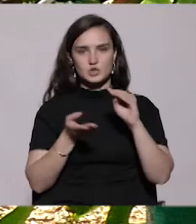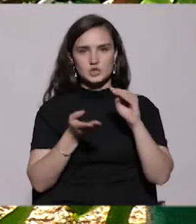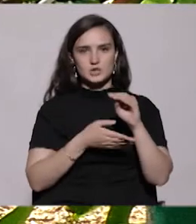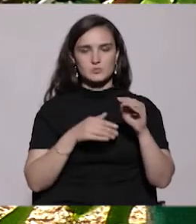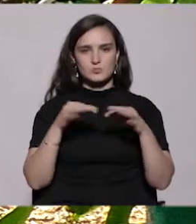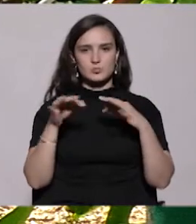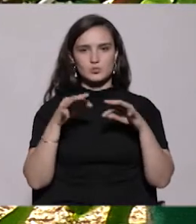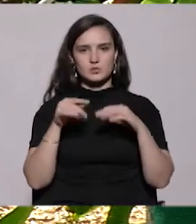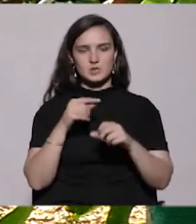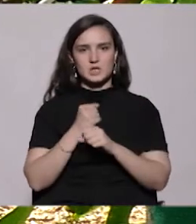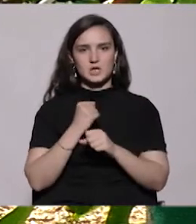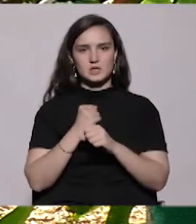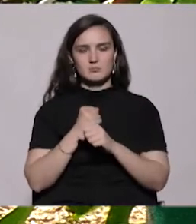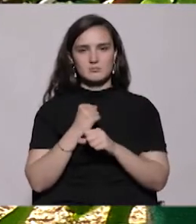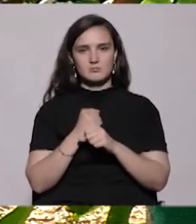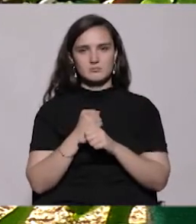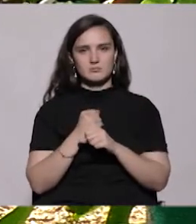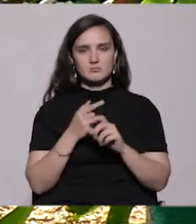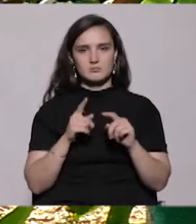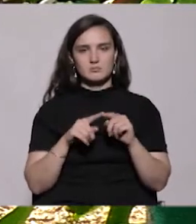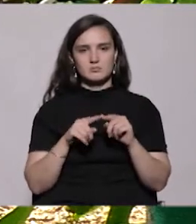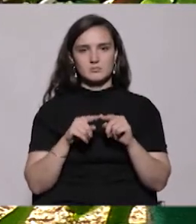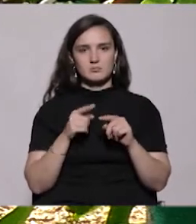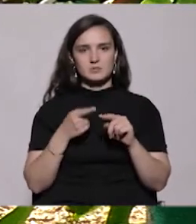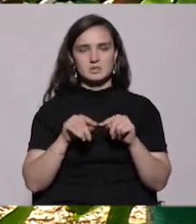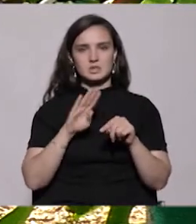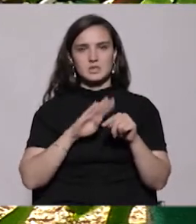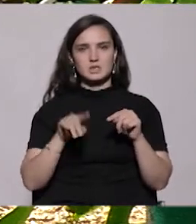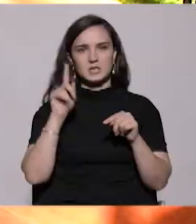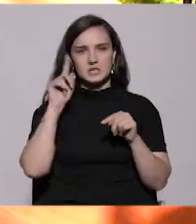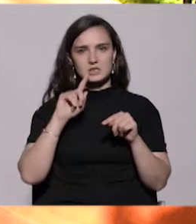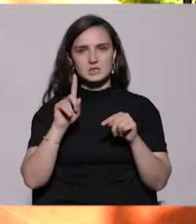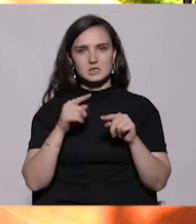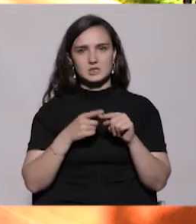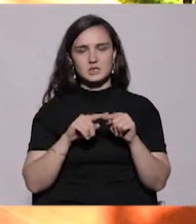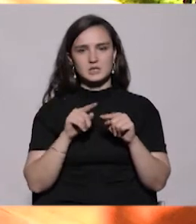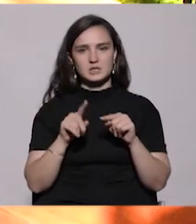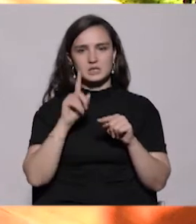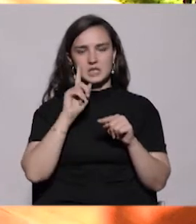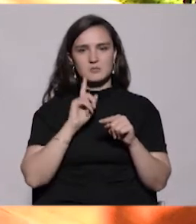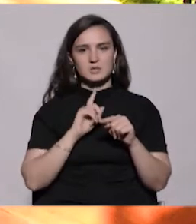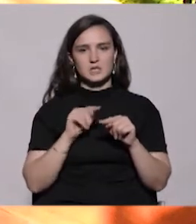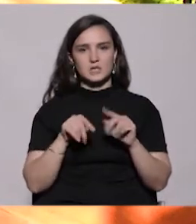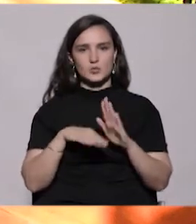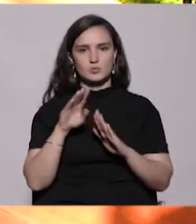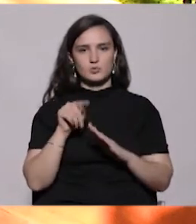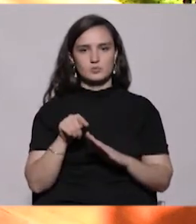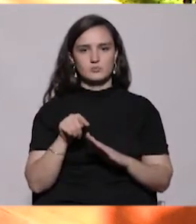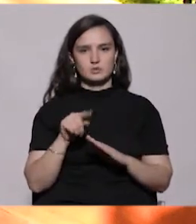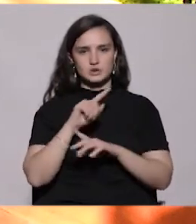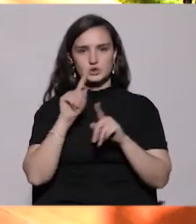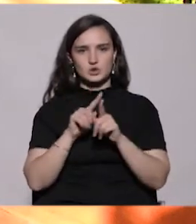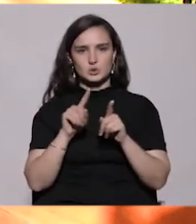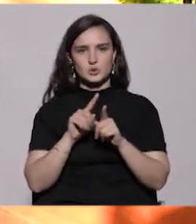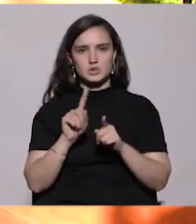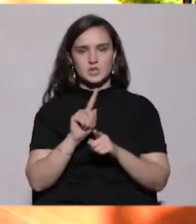როცა ფურცელს ქაღალდს აკეთებენ ხელს. გარდა ხისგან, გარდა ამისა, იცით რა აქვს, რაღაცა გემრიელია უფრო, აი